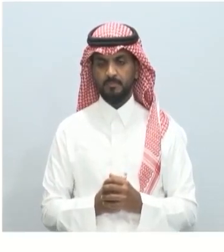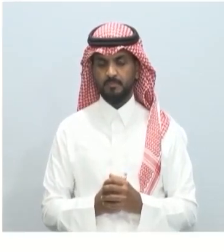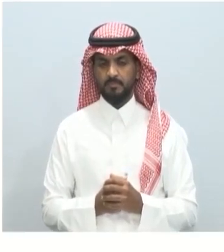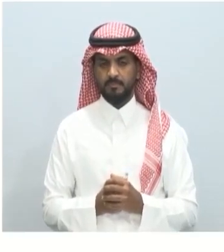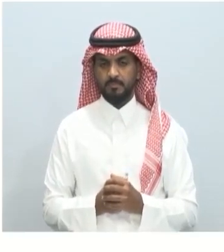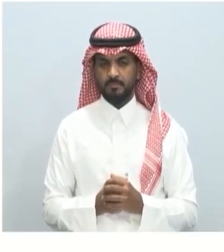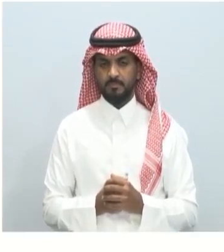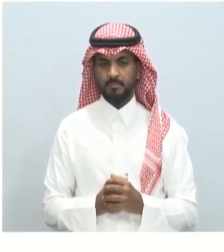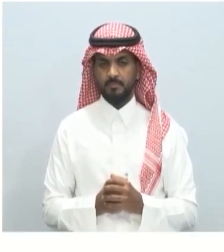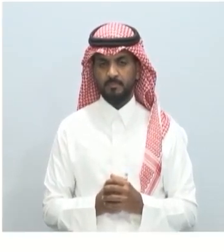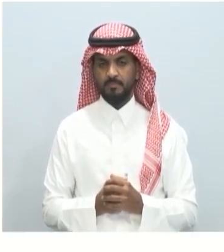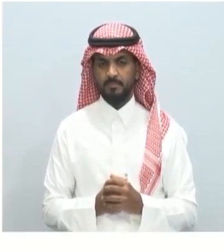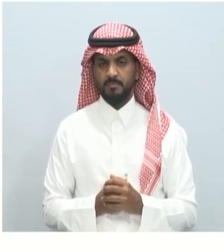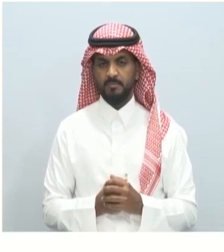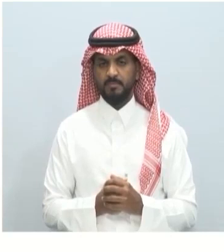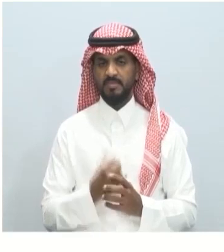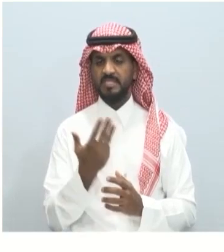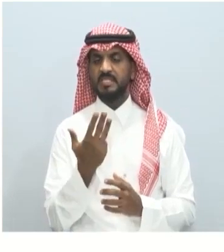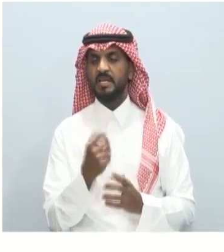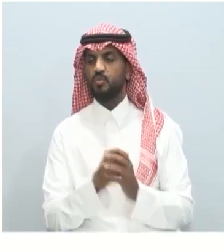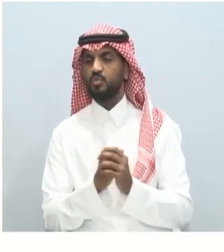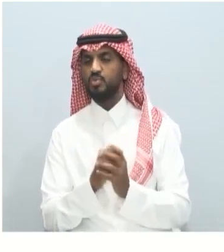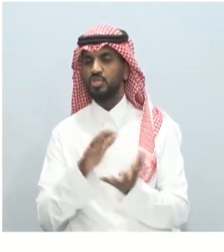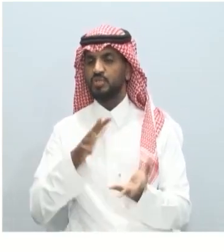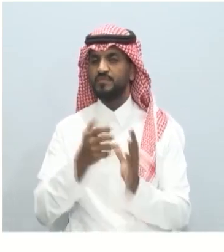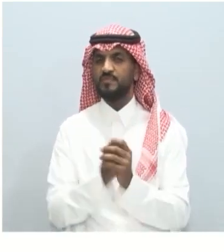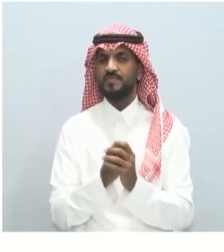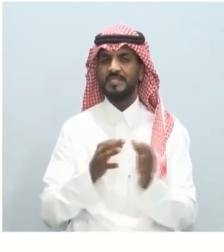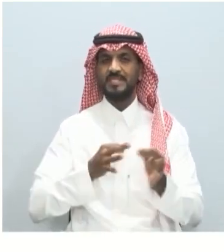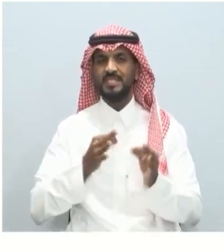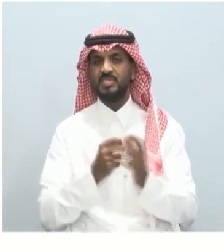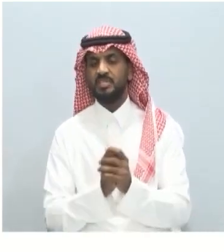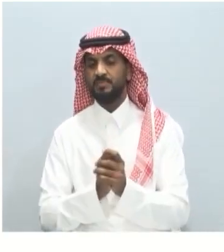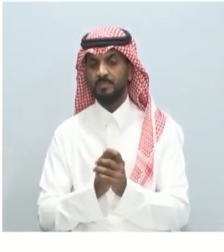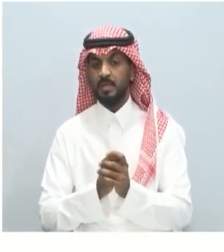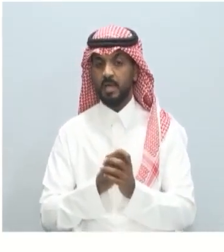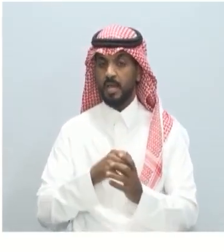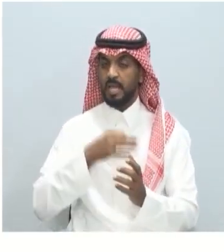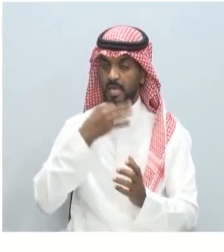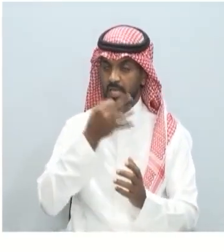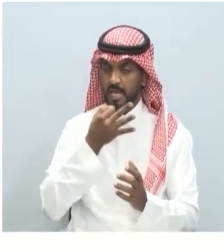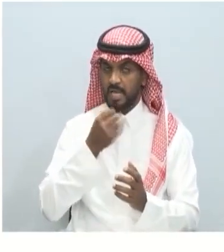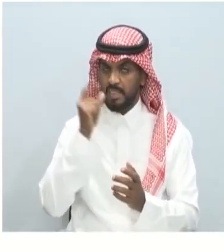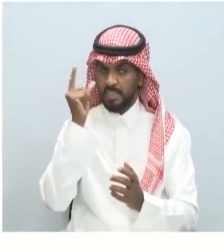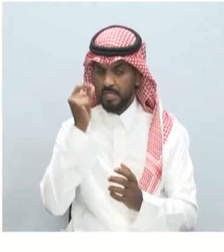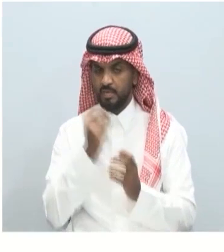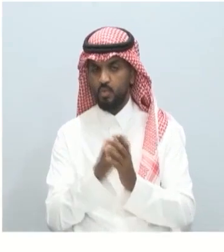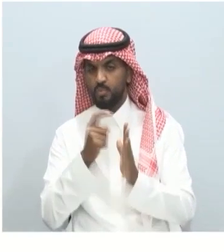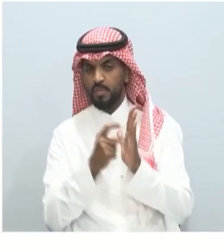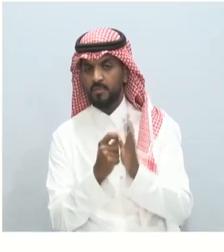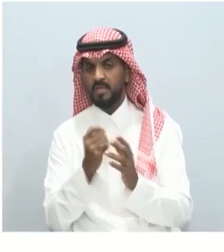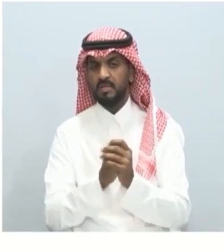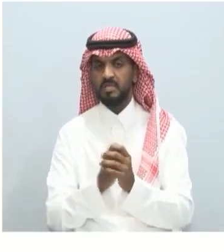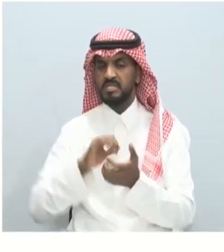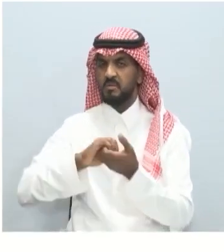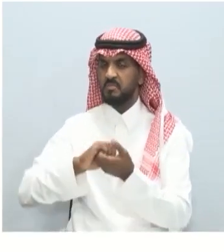جميل هنا تاسعا صف استراتيجيه القراءه الذكيه استراتيجيه القراءه الذكيه هو منظم القراءه لزميل لم